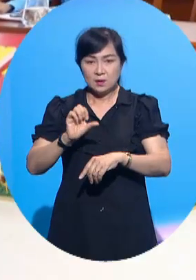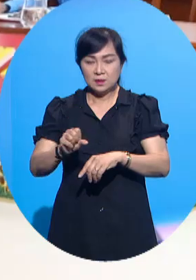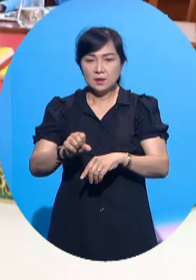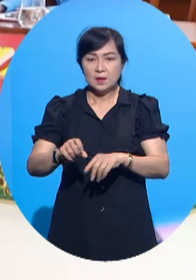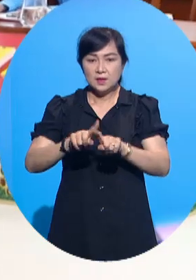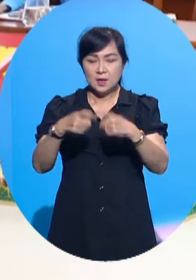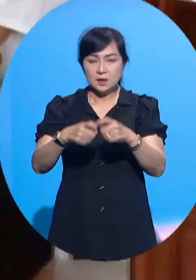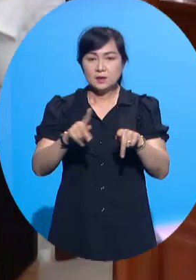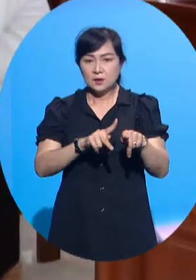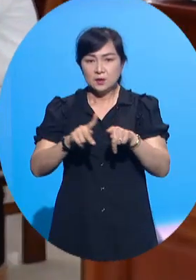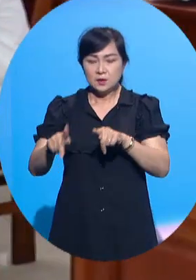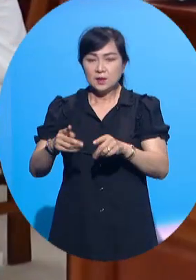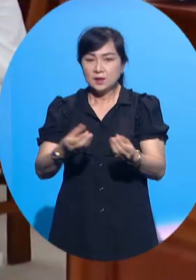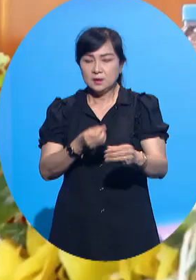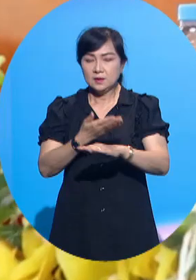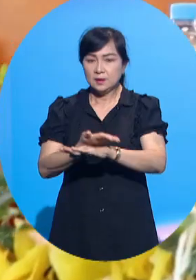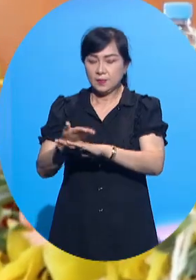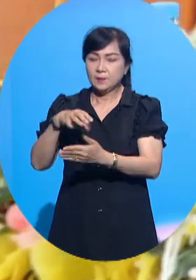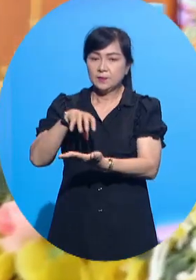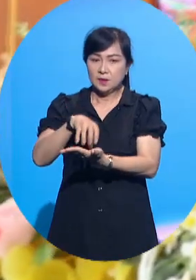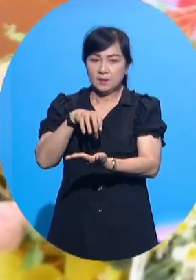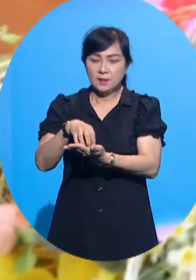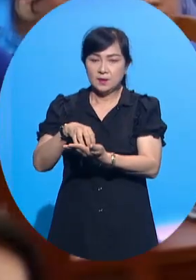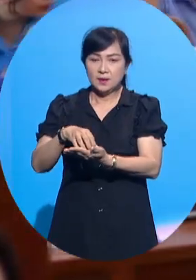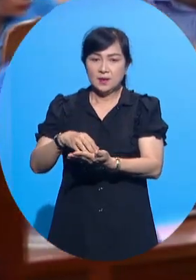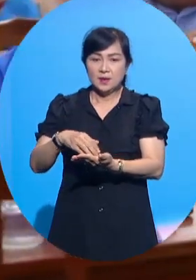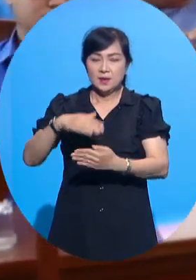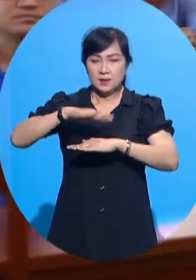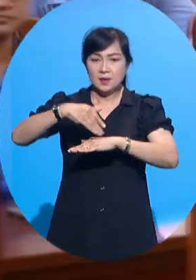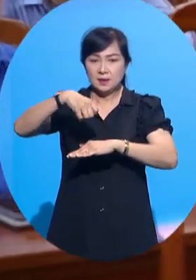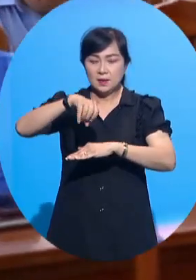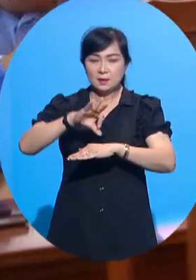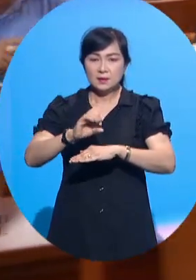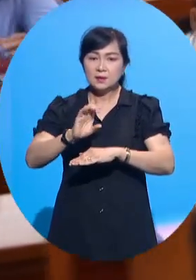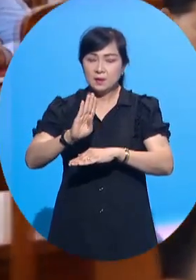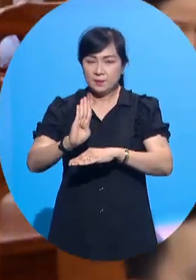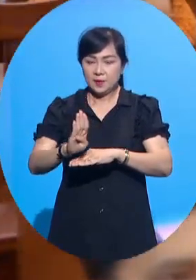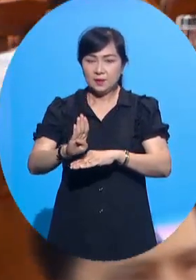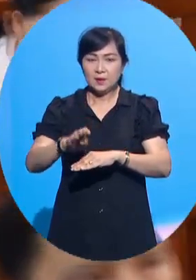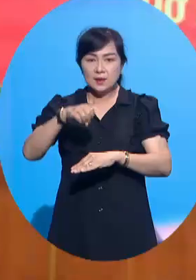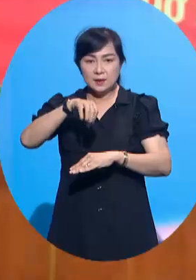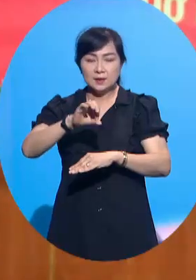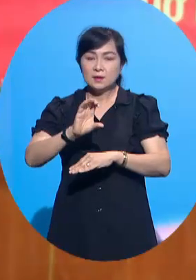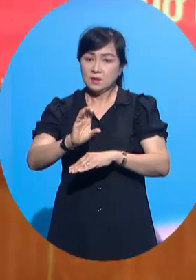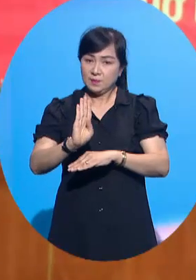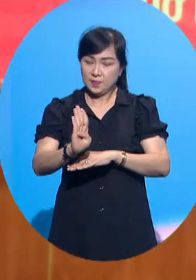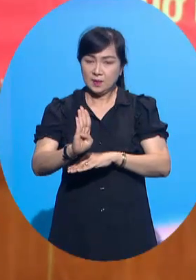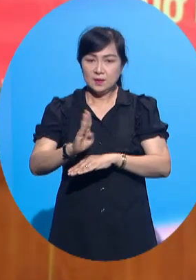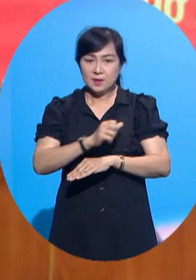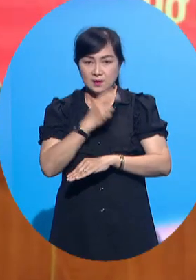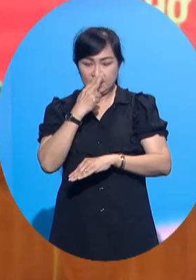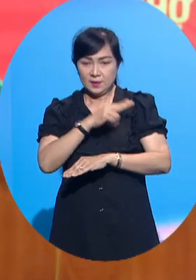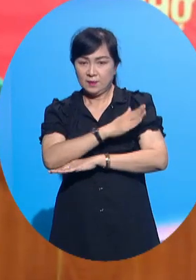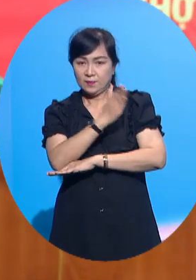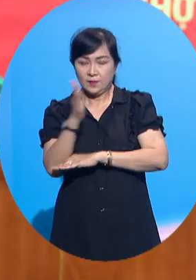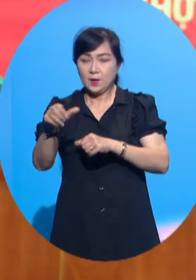kinh doanh mở shop đưa sản phẩm đặc trưng của địa phương trên sàn thương mại điện tử Cell nền tảng thương mại điện tử C Bell do người Việt phát